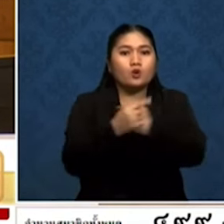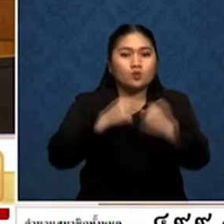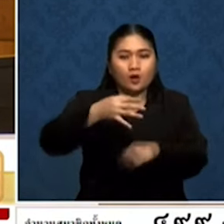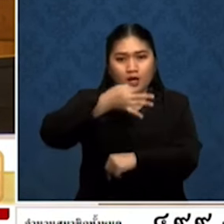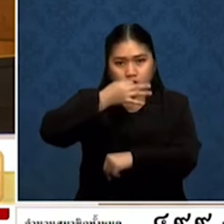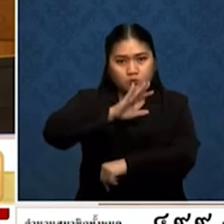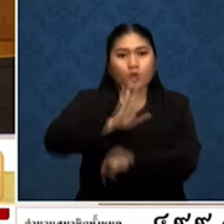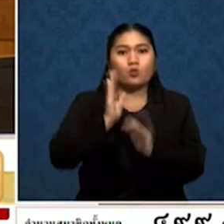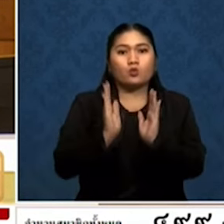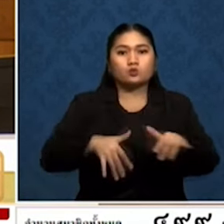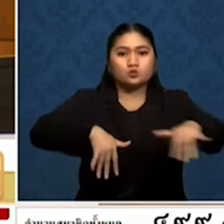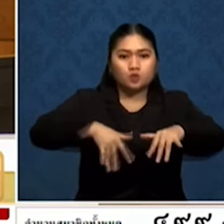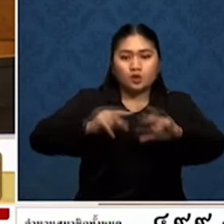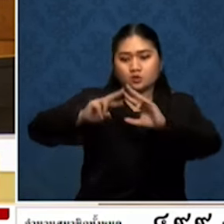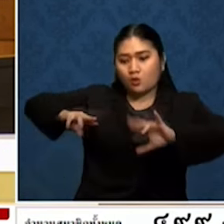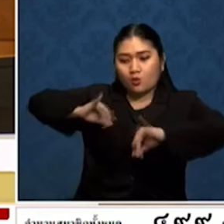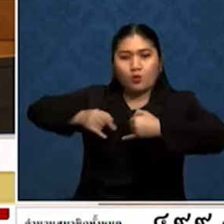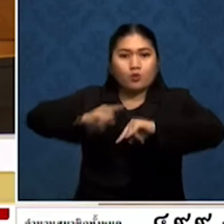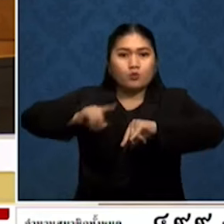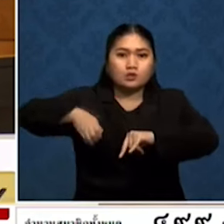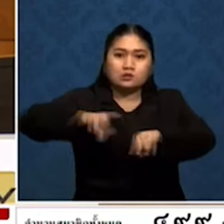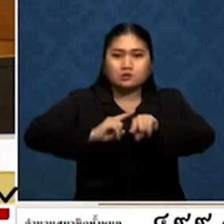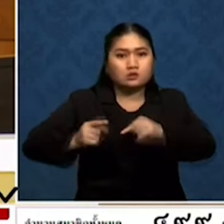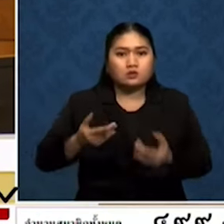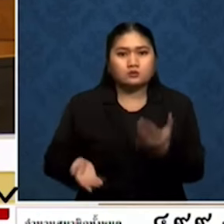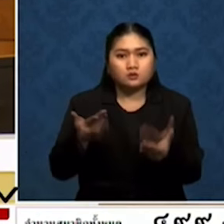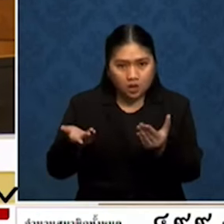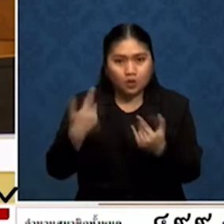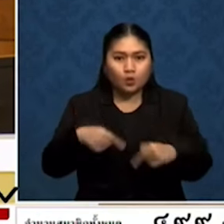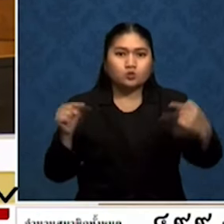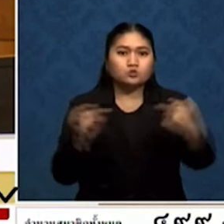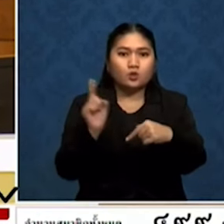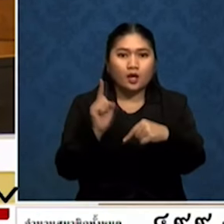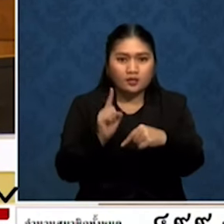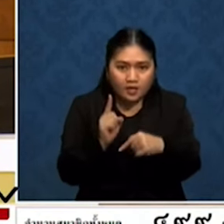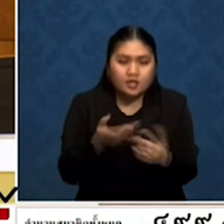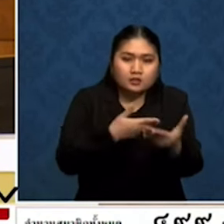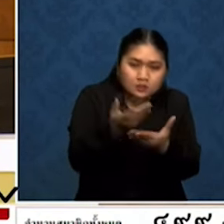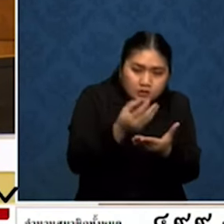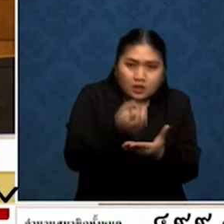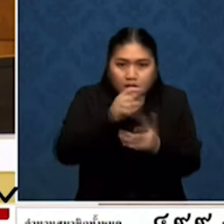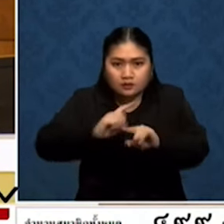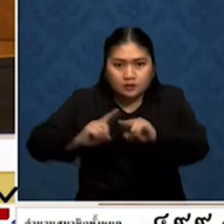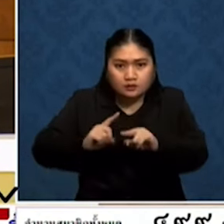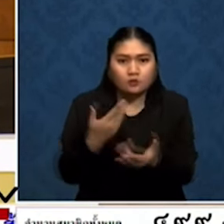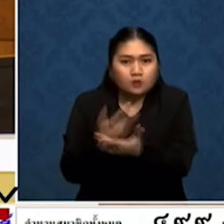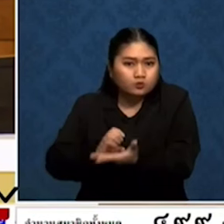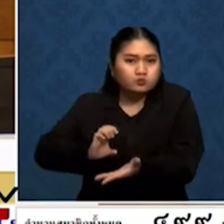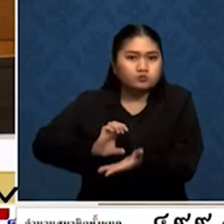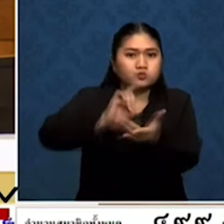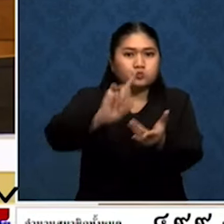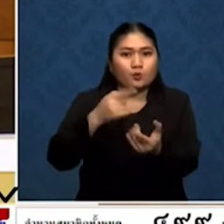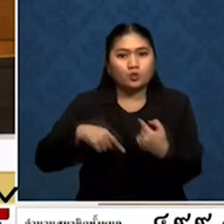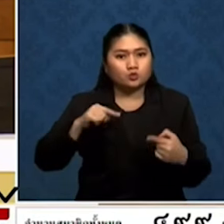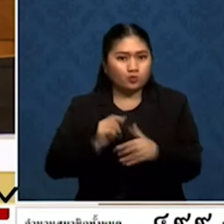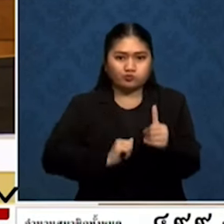ประชาชนและภาคธุรกิจควบคู่กบการรักษาระดับการบรอยโภคและกลงทุนในประเทศรวมถึงความสามารถใ